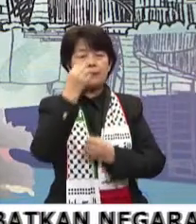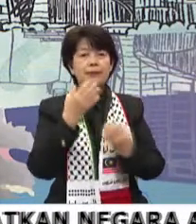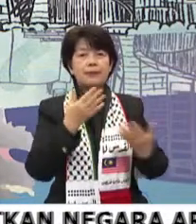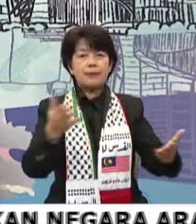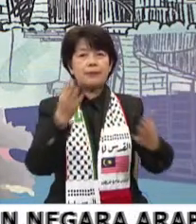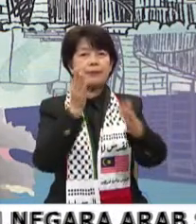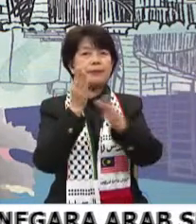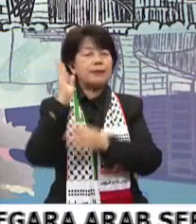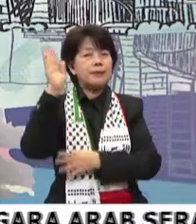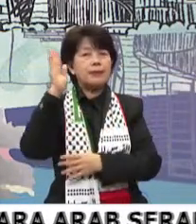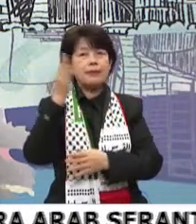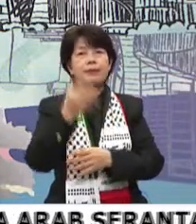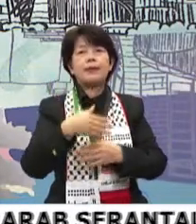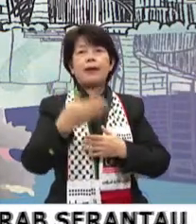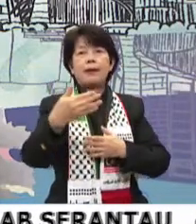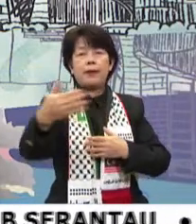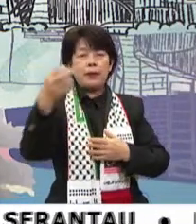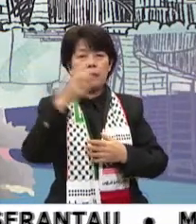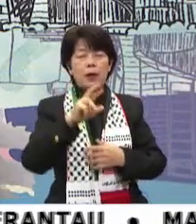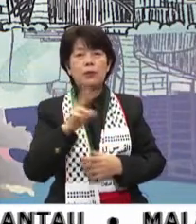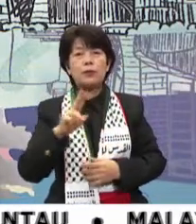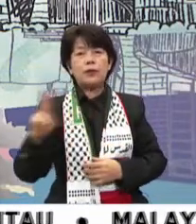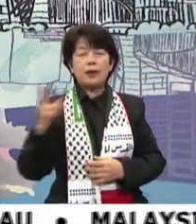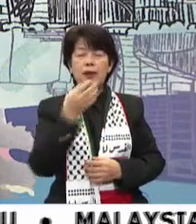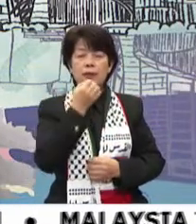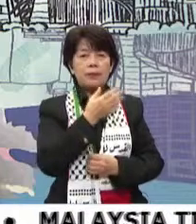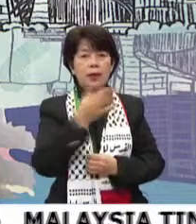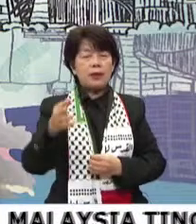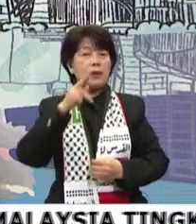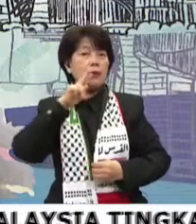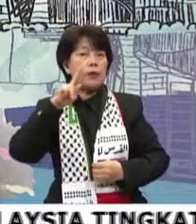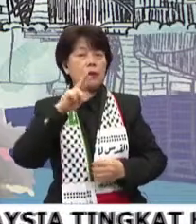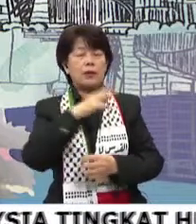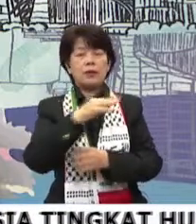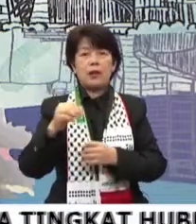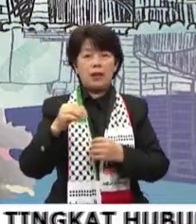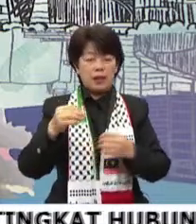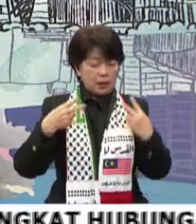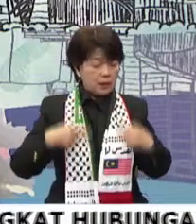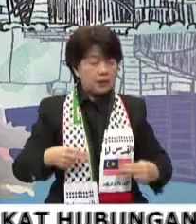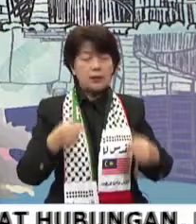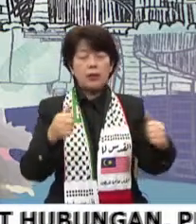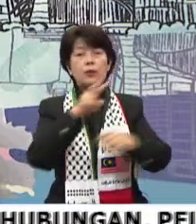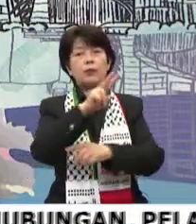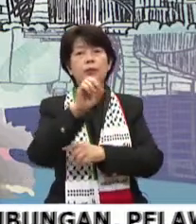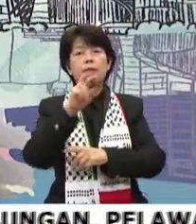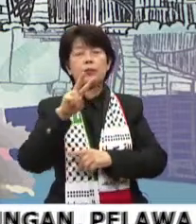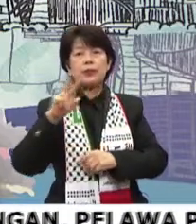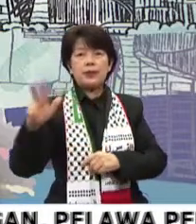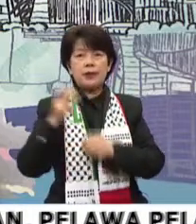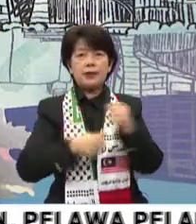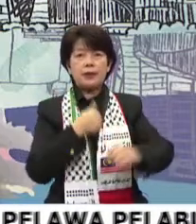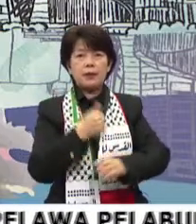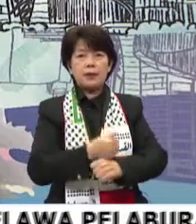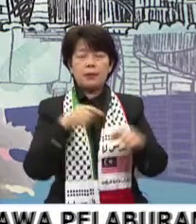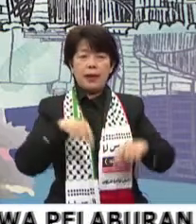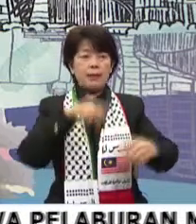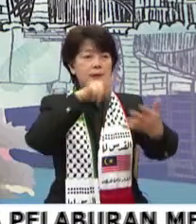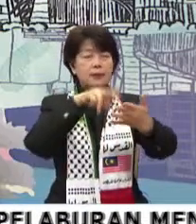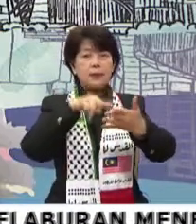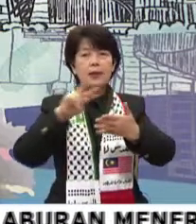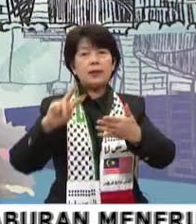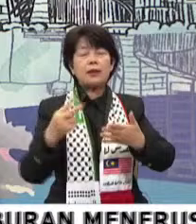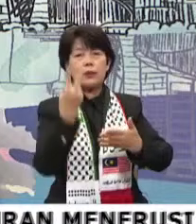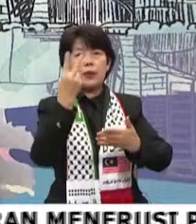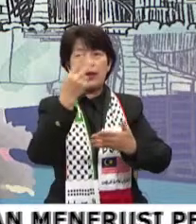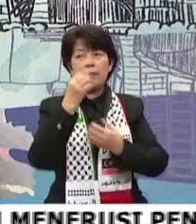dibentangkan nanti berkenaan dengan Rang undang-undang kawalan produk merokok demi kesihatan awam 2023 akan diikuti bacaan-bacaan kali